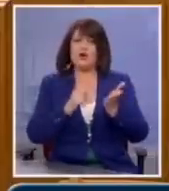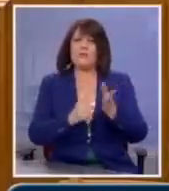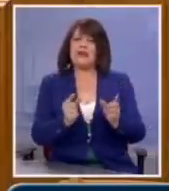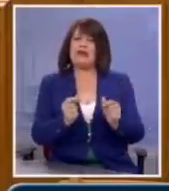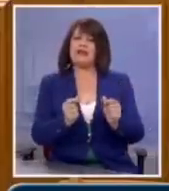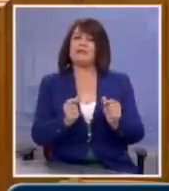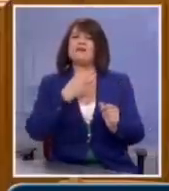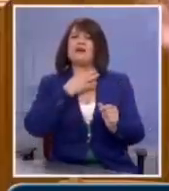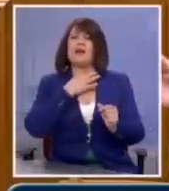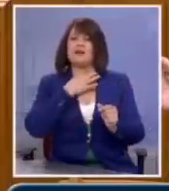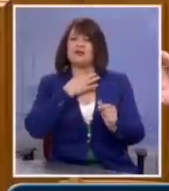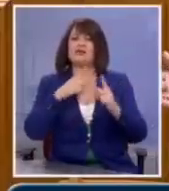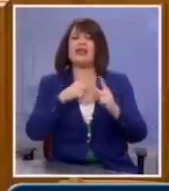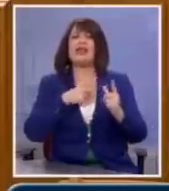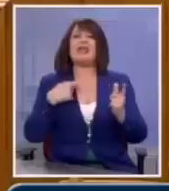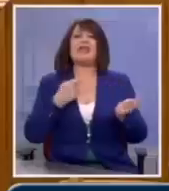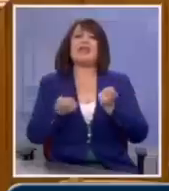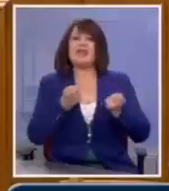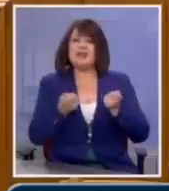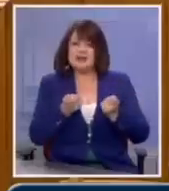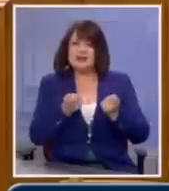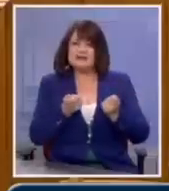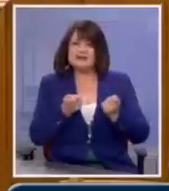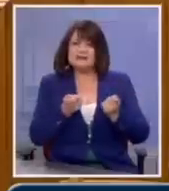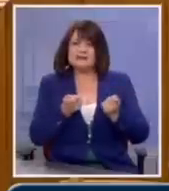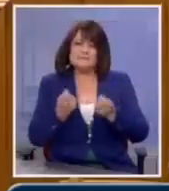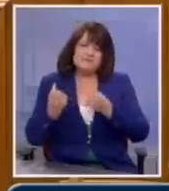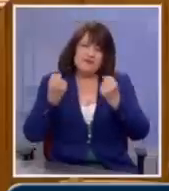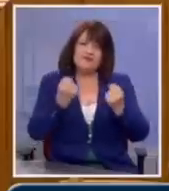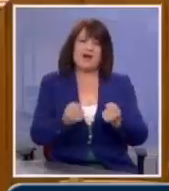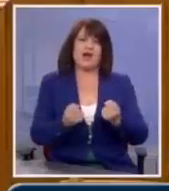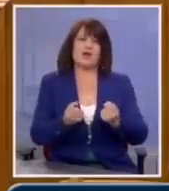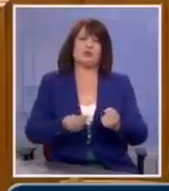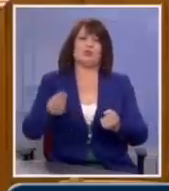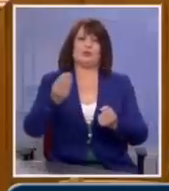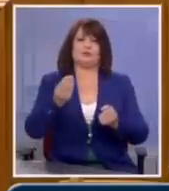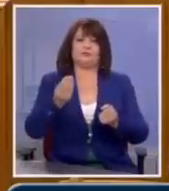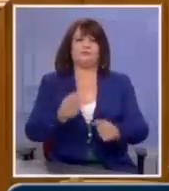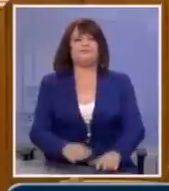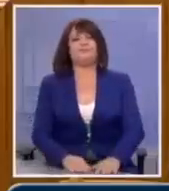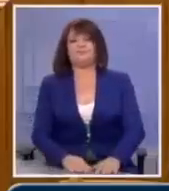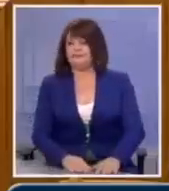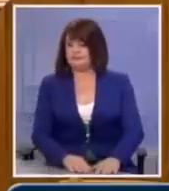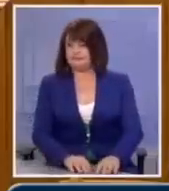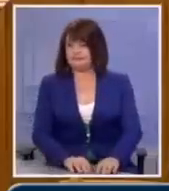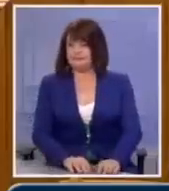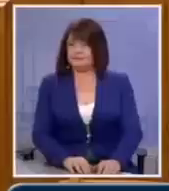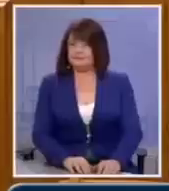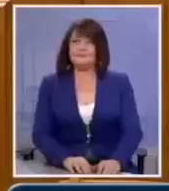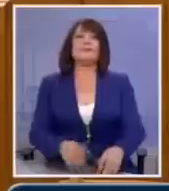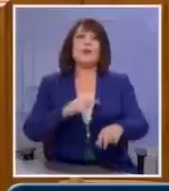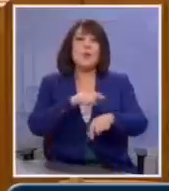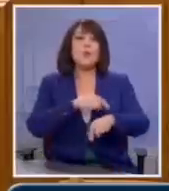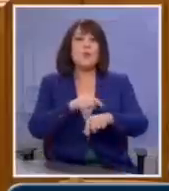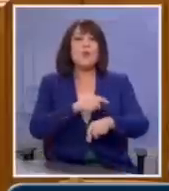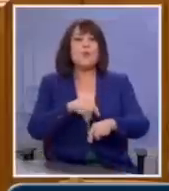ρύθμιση και μια διοίκηση που θα την επιβαρύνουμε ακόμα και με κάτι άλλο. Λοιπόν, επειδή προχωράω, έχω φτάσει στα